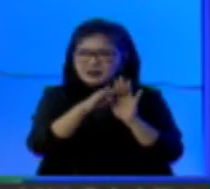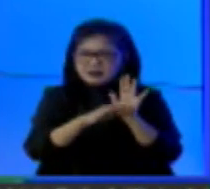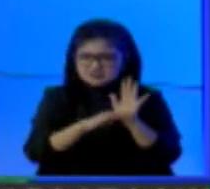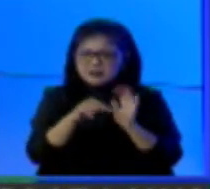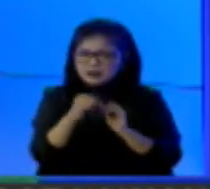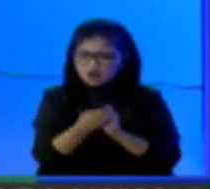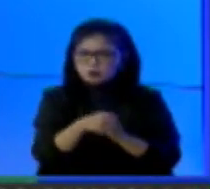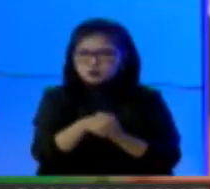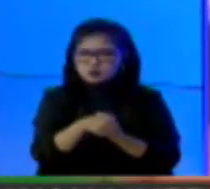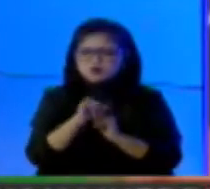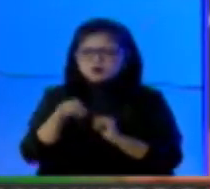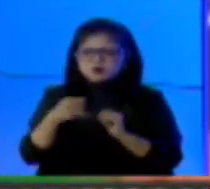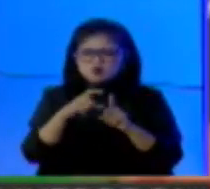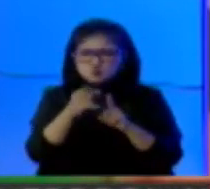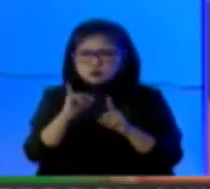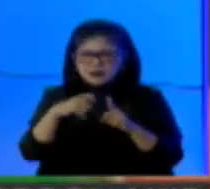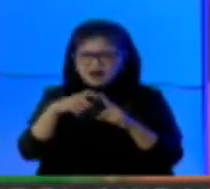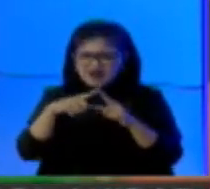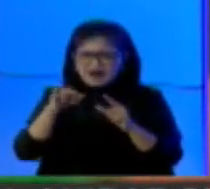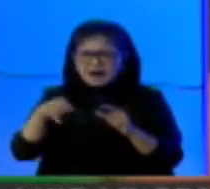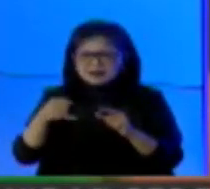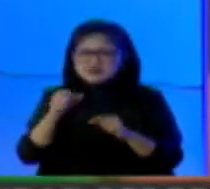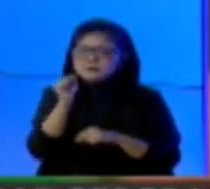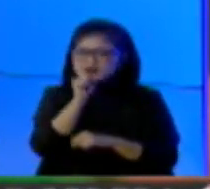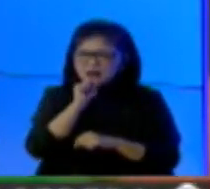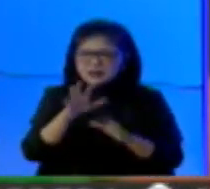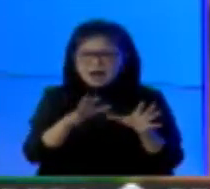Selain Judika dan Aji Notonegoro, penyanyi dan anggota DPR Mulan